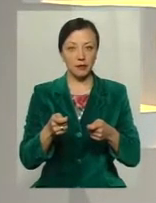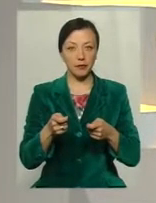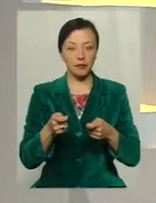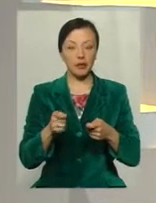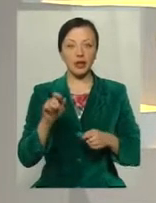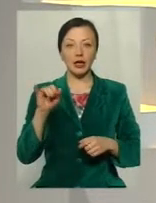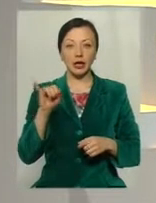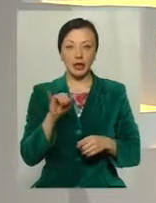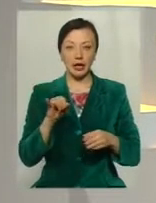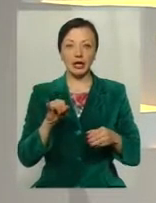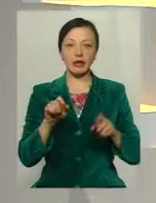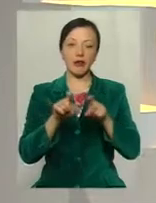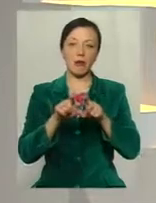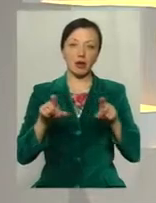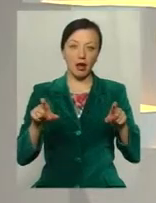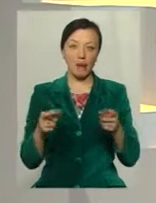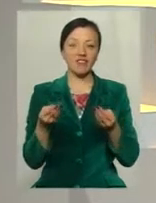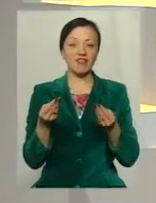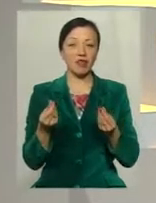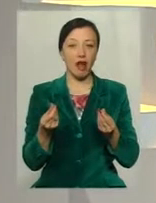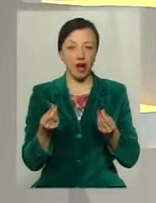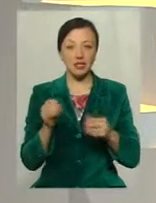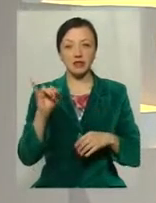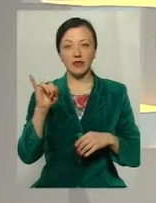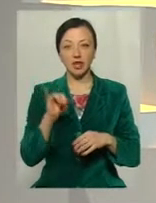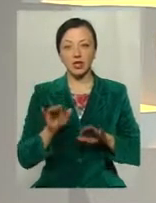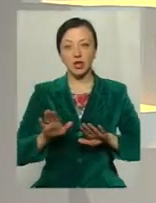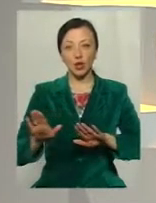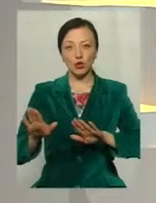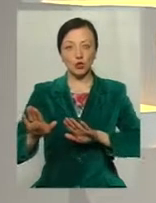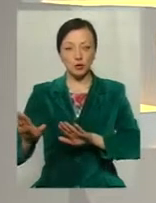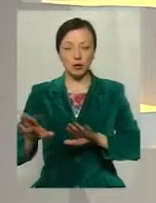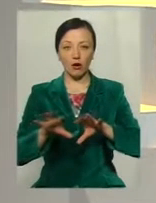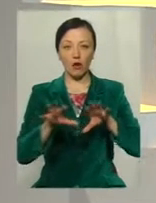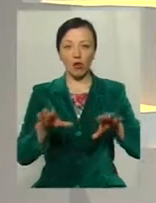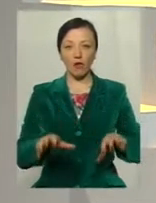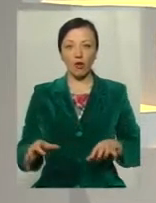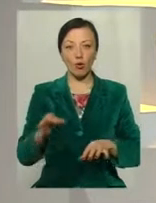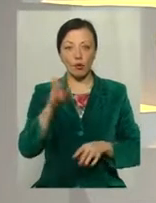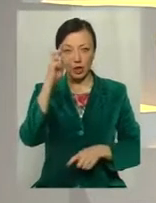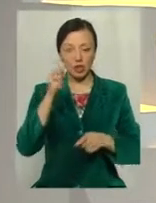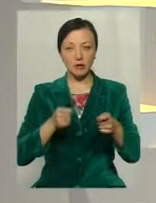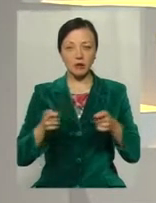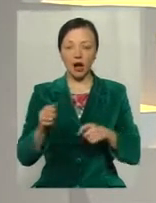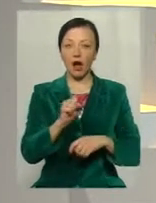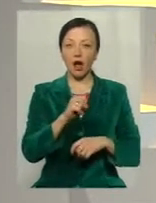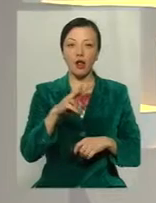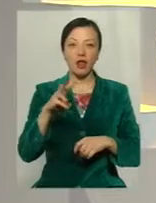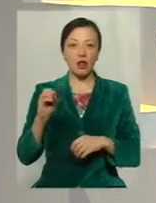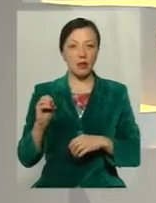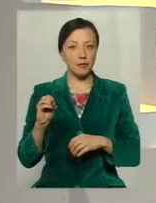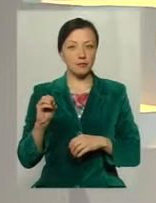Іваном Васильовичем Гладуняком. Зазначу, що до цієї студії ми запрошували і